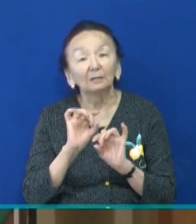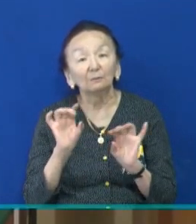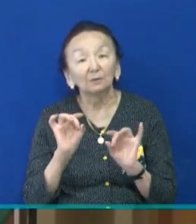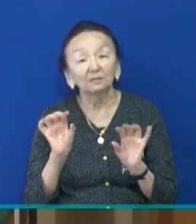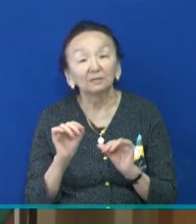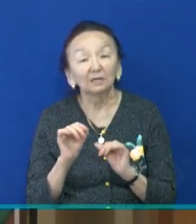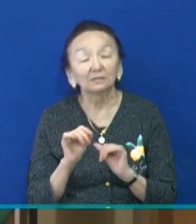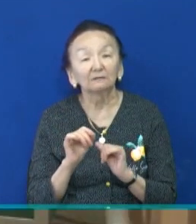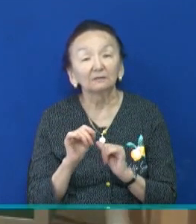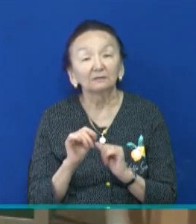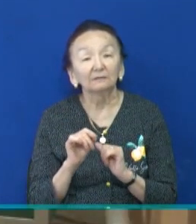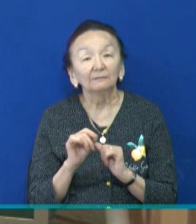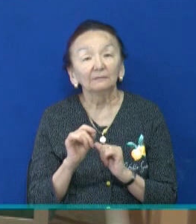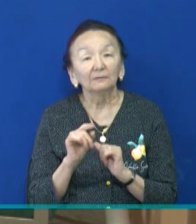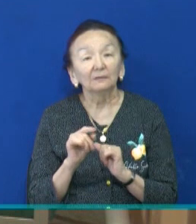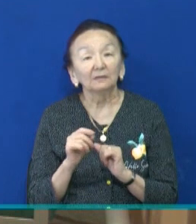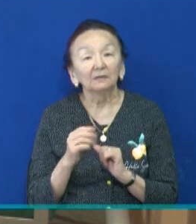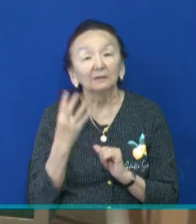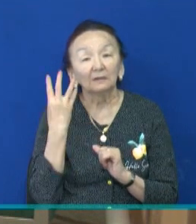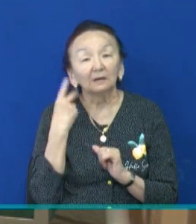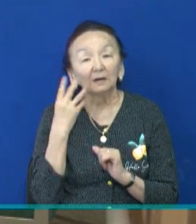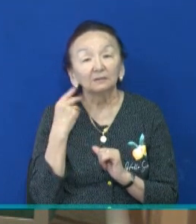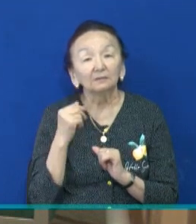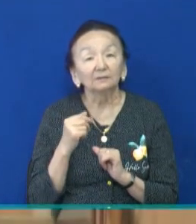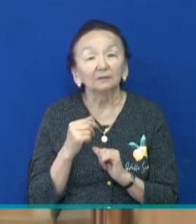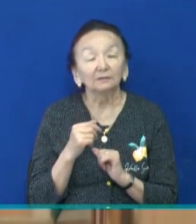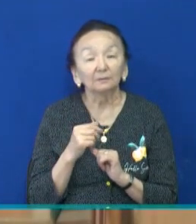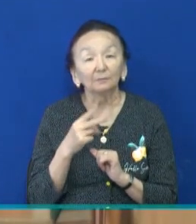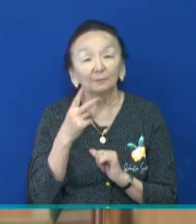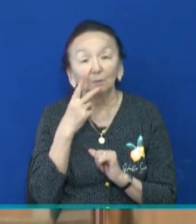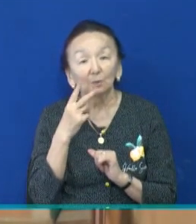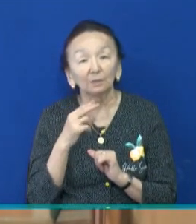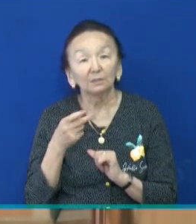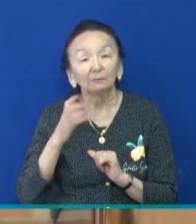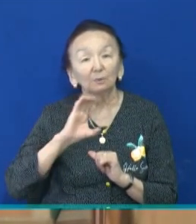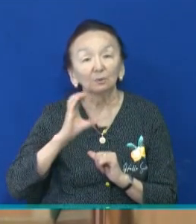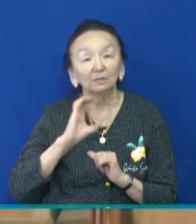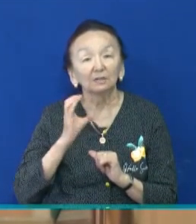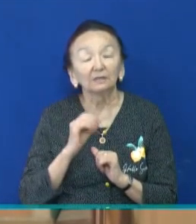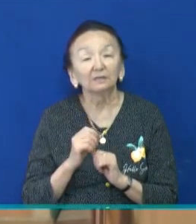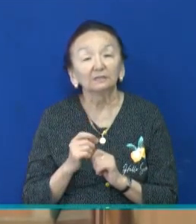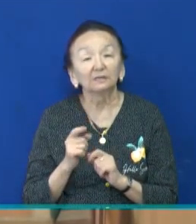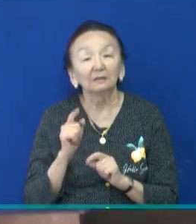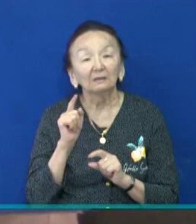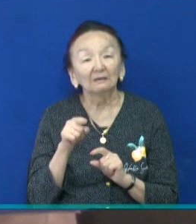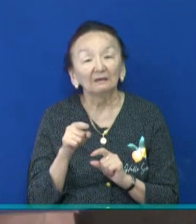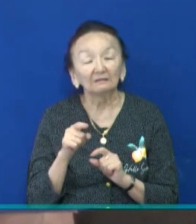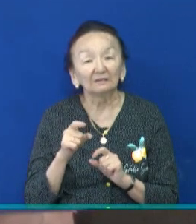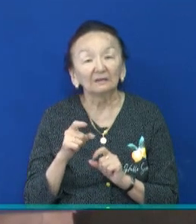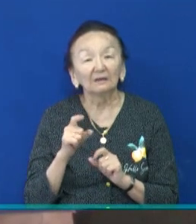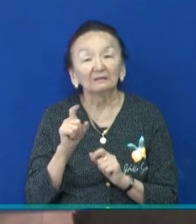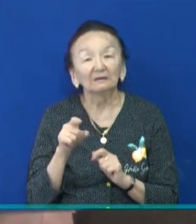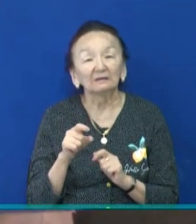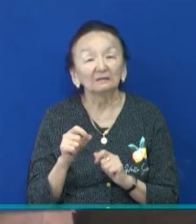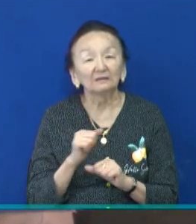күшіңізді тастап, зейініңізді арттырып, күні бойы сергек жүріңізге себеп болады дейді. Десек те сәнге айналған бұл тағам түрінің ағзаға